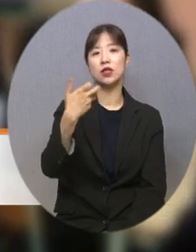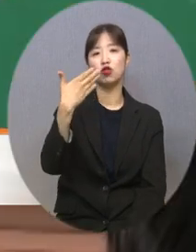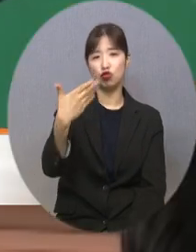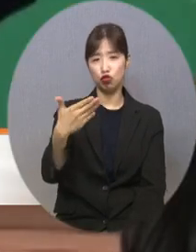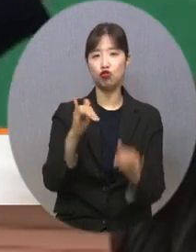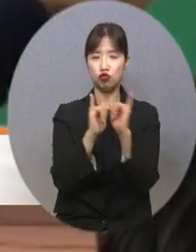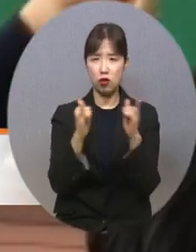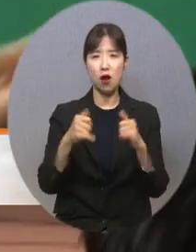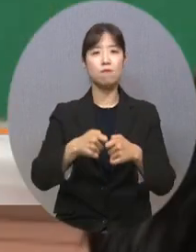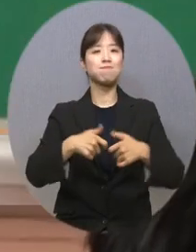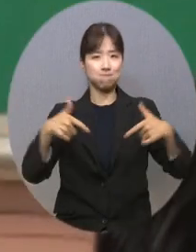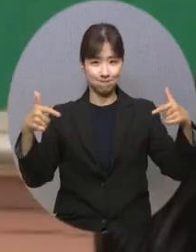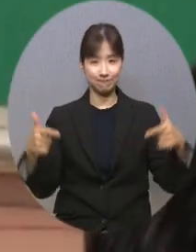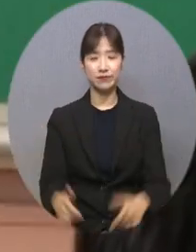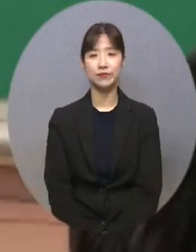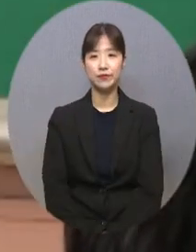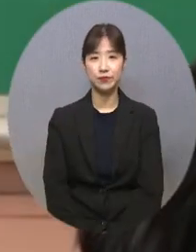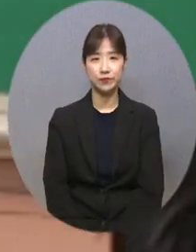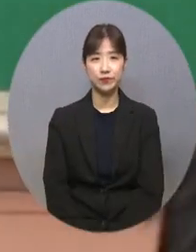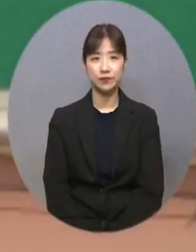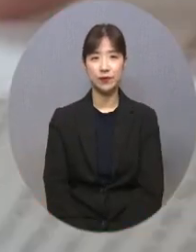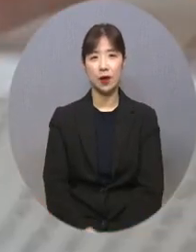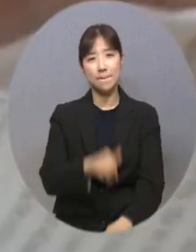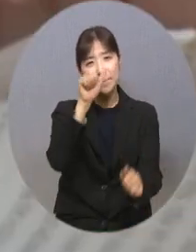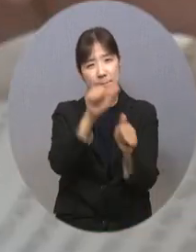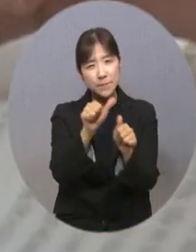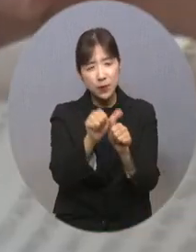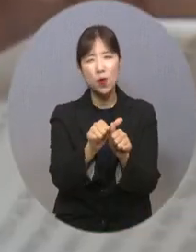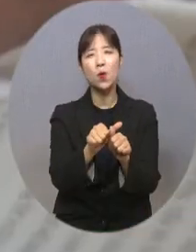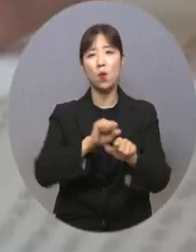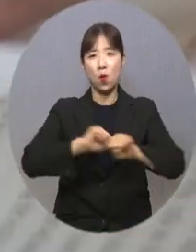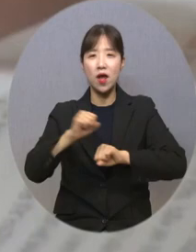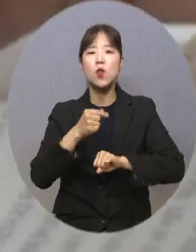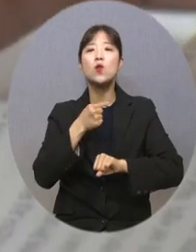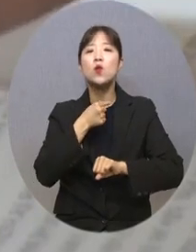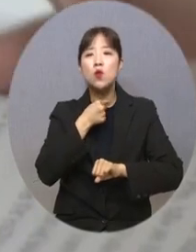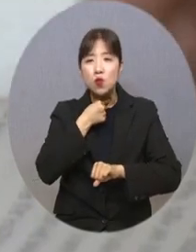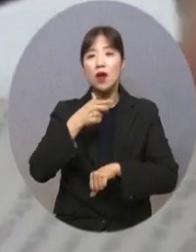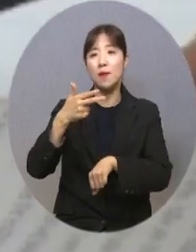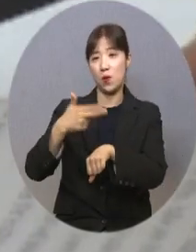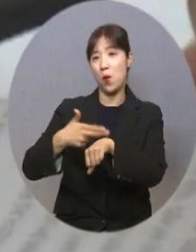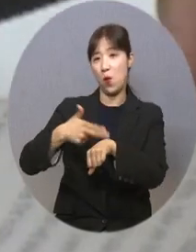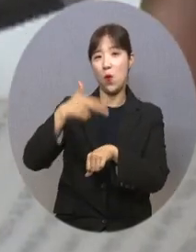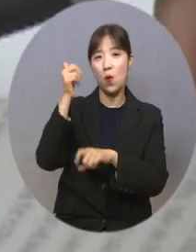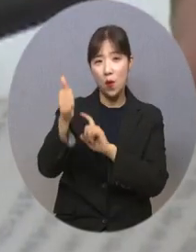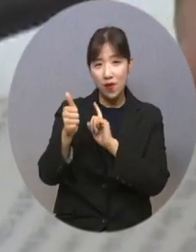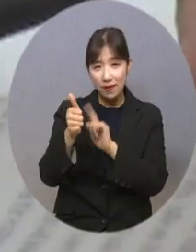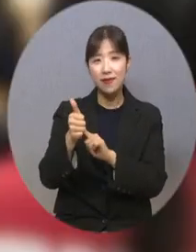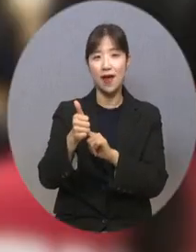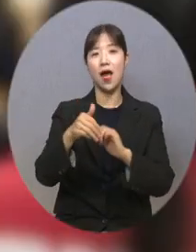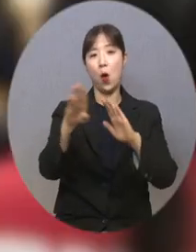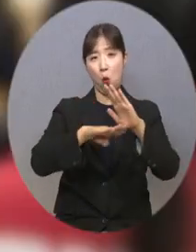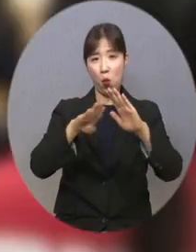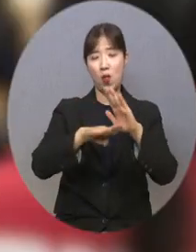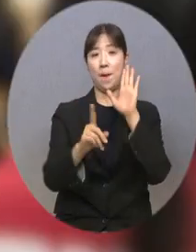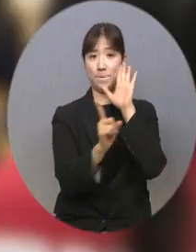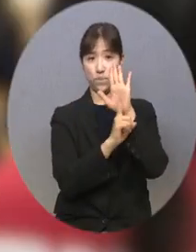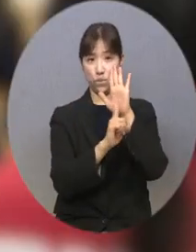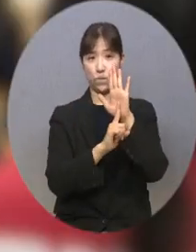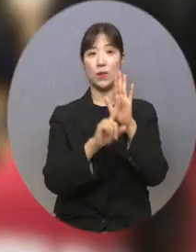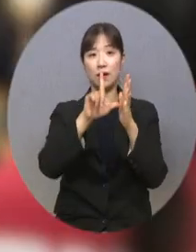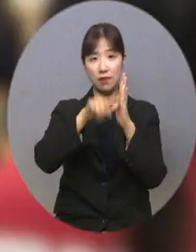증가한 수치입니다 멘토로 활동 아기를 원하는 사항 연금 수급자는 사항 연금공단 모집 공고 시